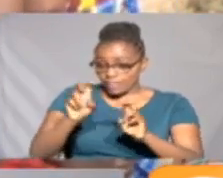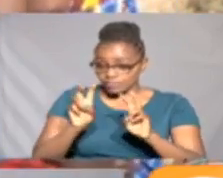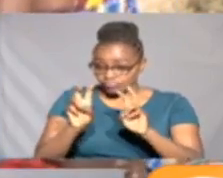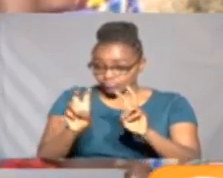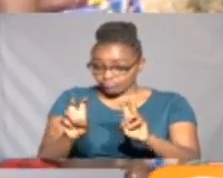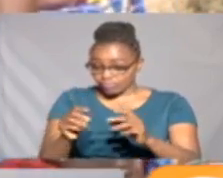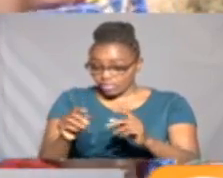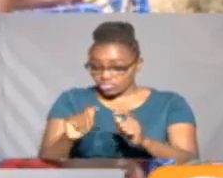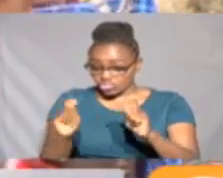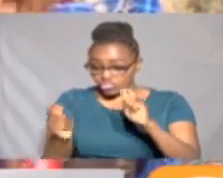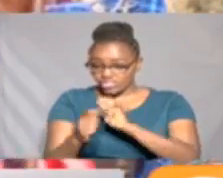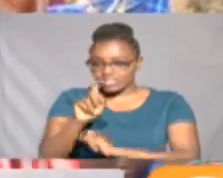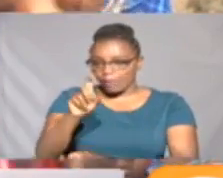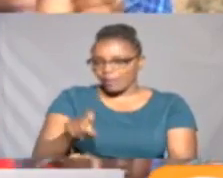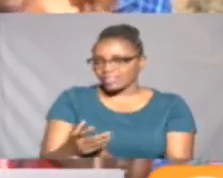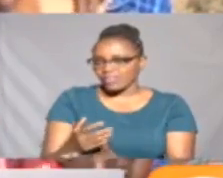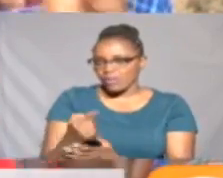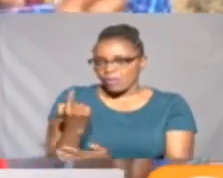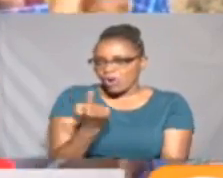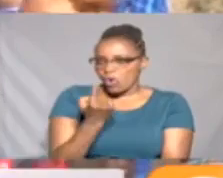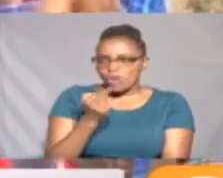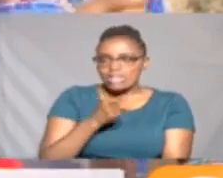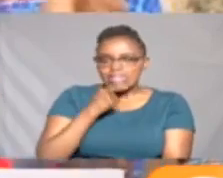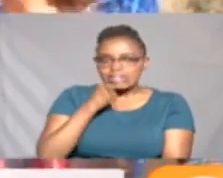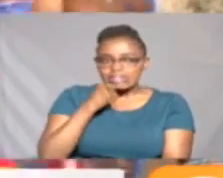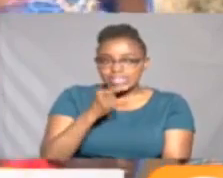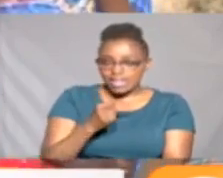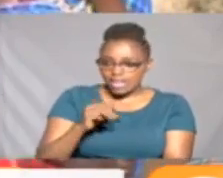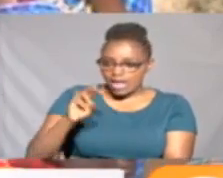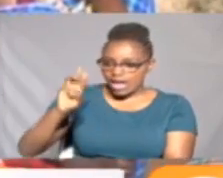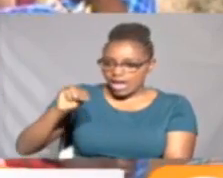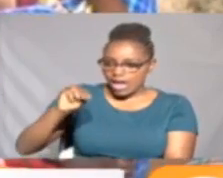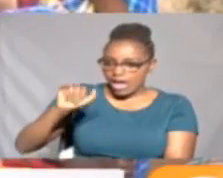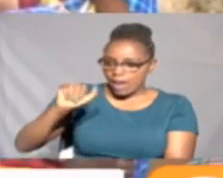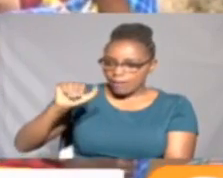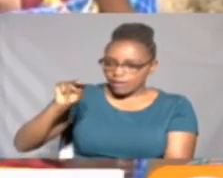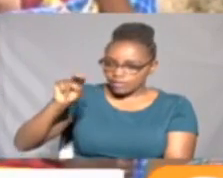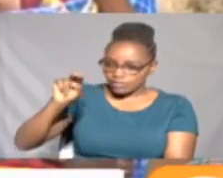iangaliwe. Kitu tu ningependa kuambia mheshimiwa Kamanda,